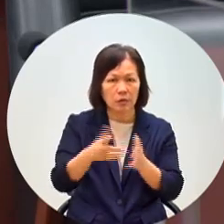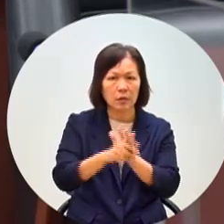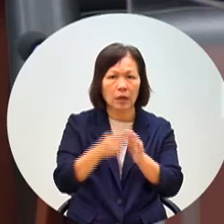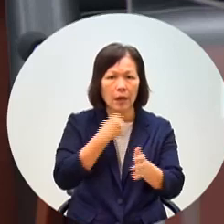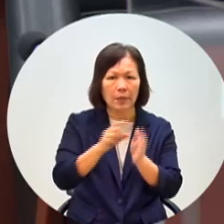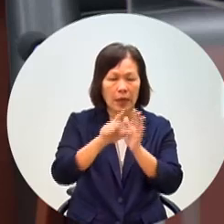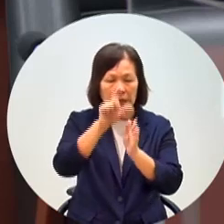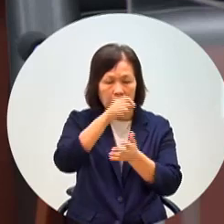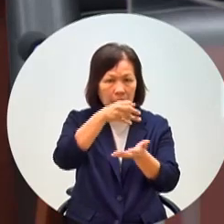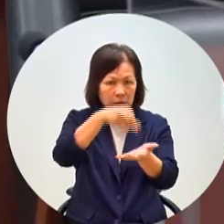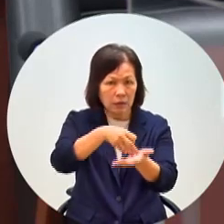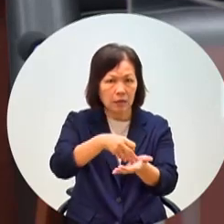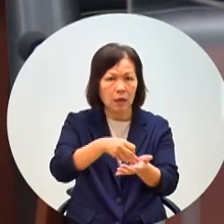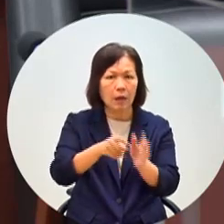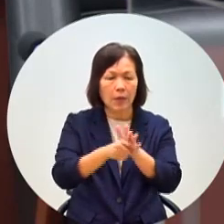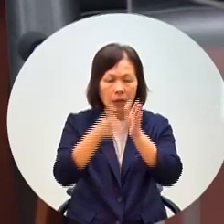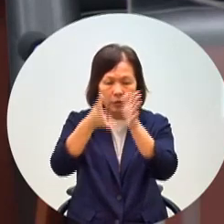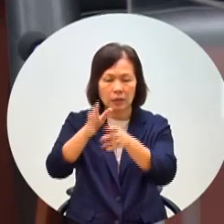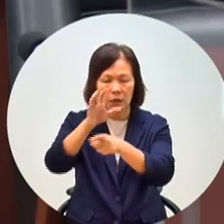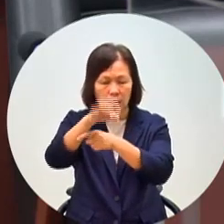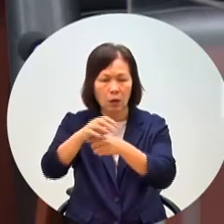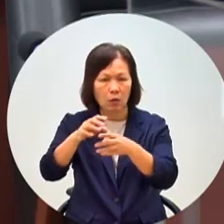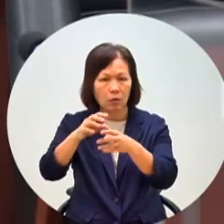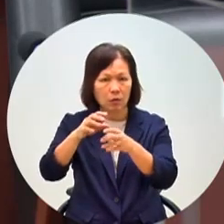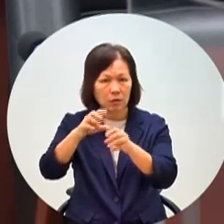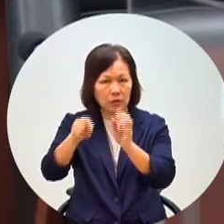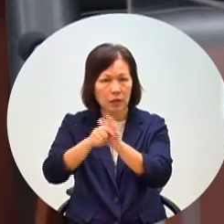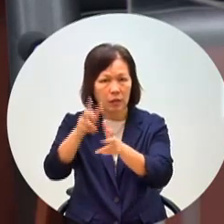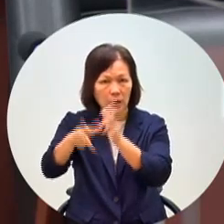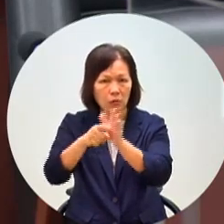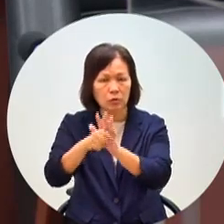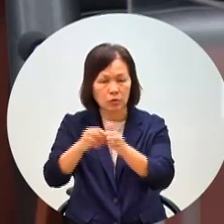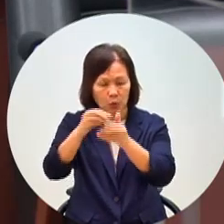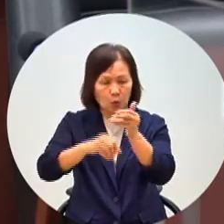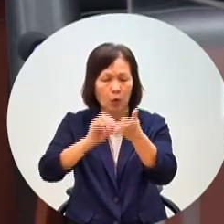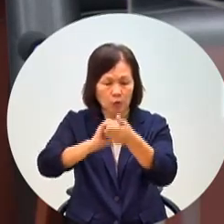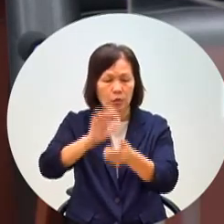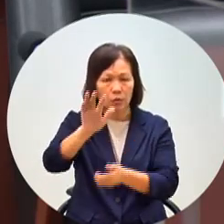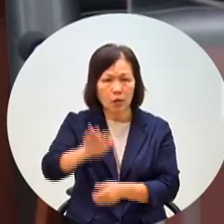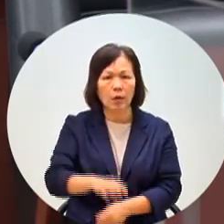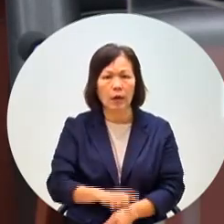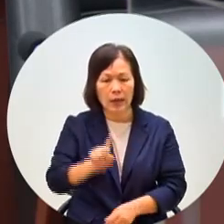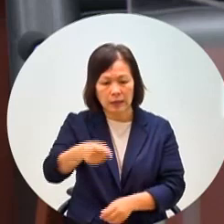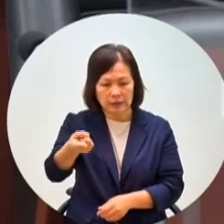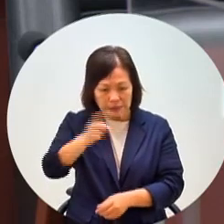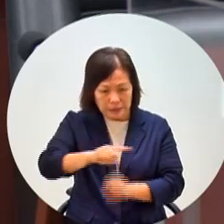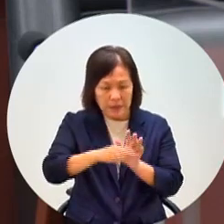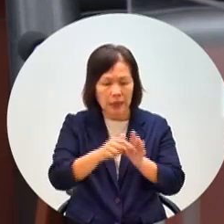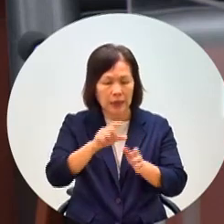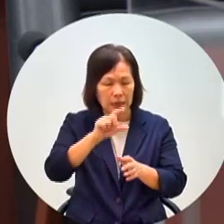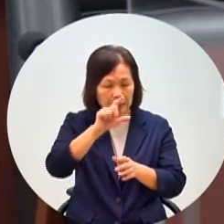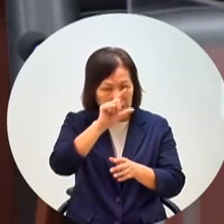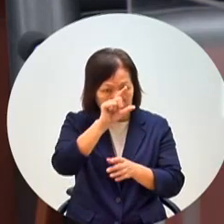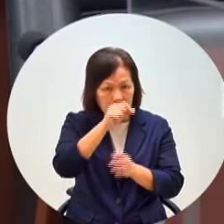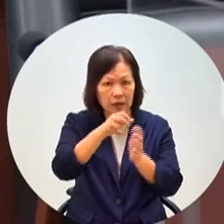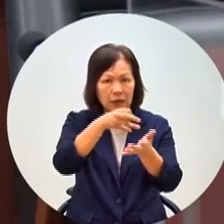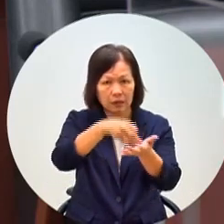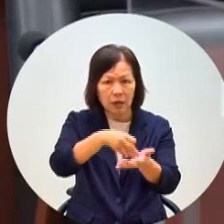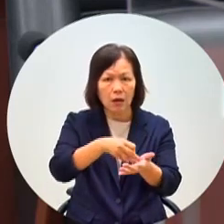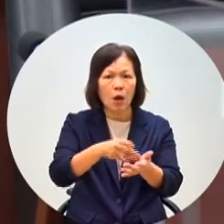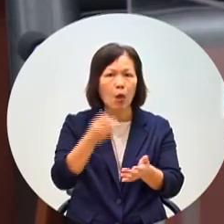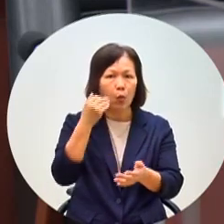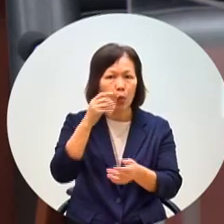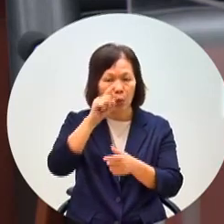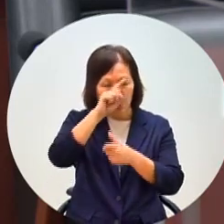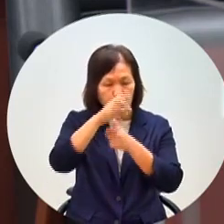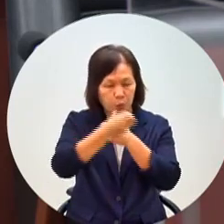已经在针对农地工厂做一个规范规定了。那接下来就是特牧的问题，既然有污染